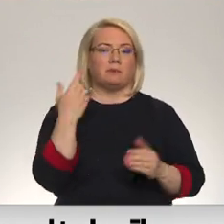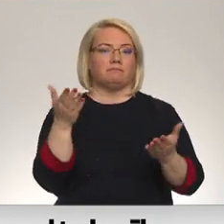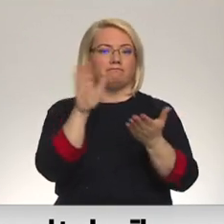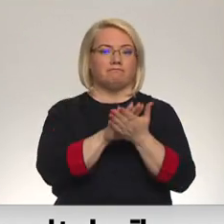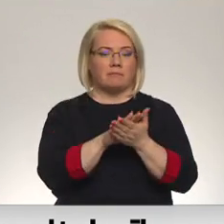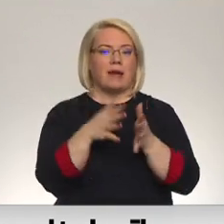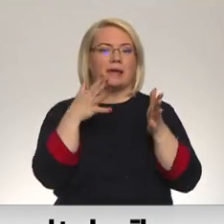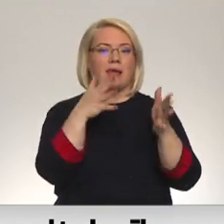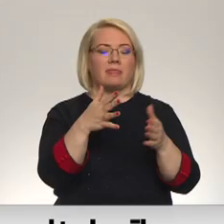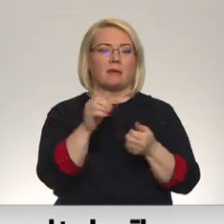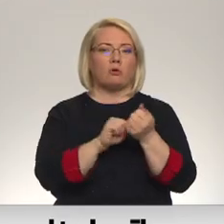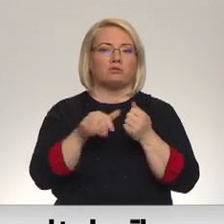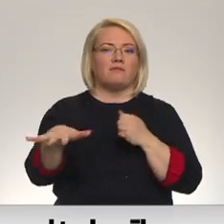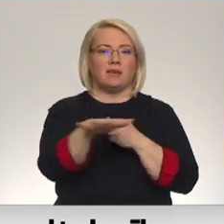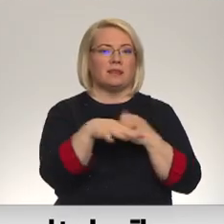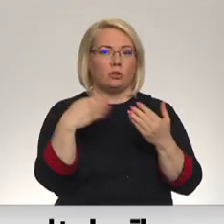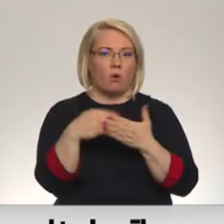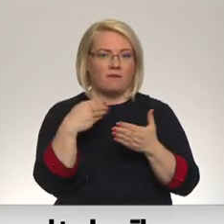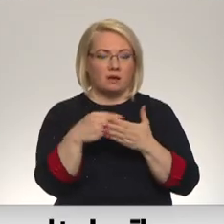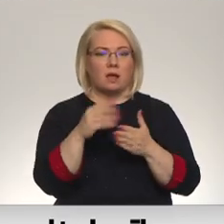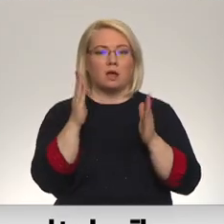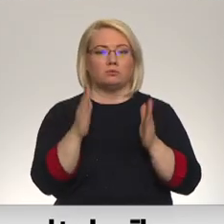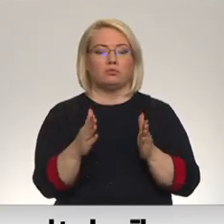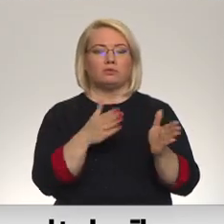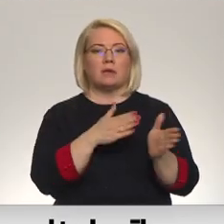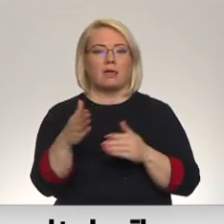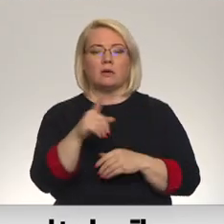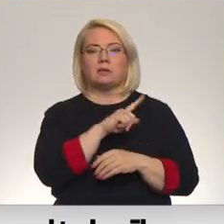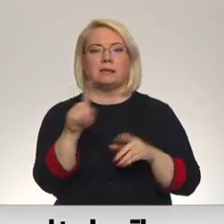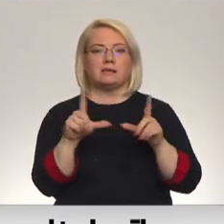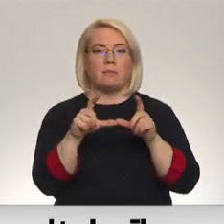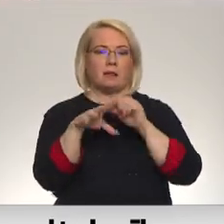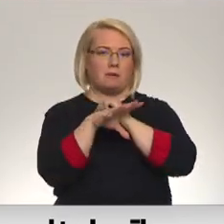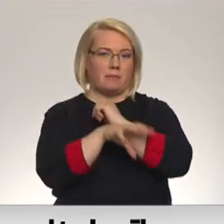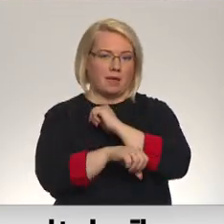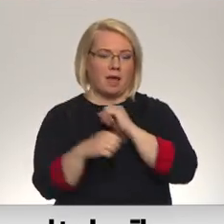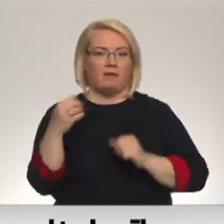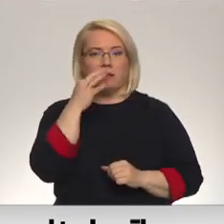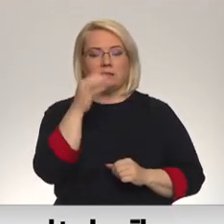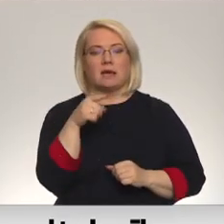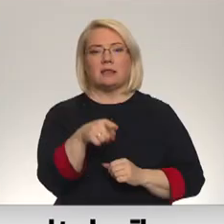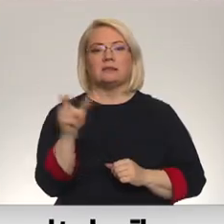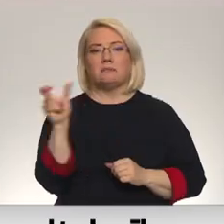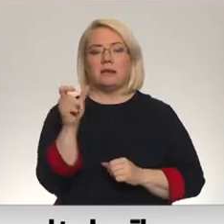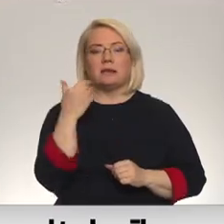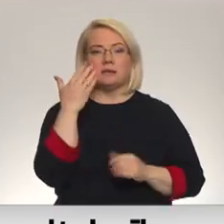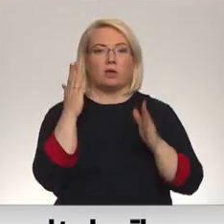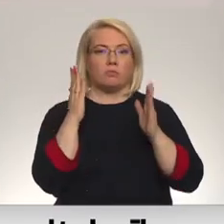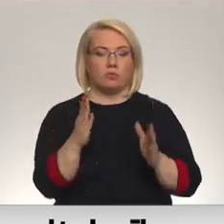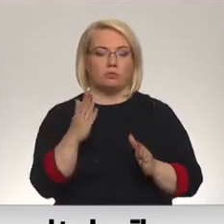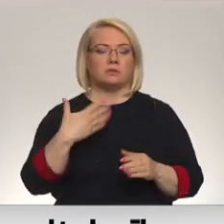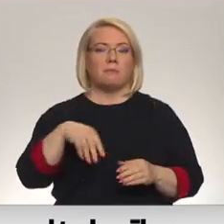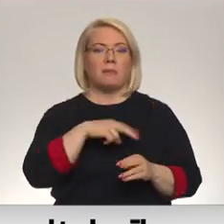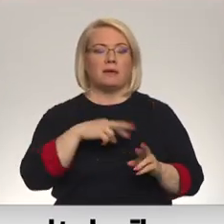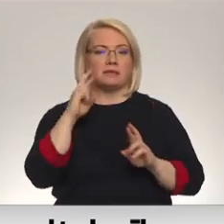ietekmes uz vidi novērtējumu, kas varētu būt gatavs līdz aprīļa beigām. Tas brīdis, kad pienāks, tad mēs, protams, kad, nu, respektēsim